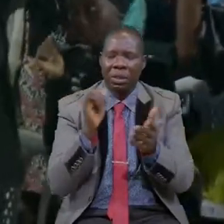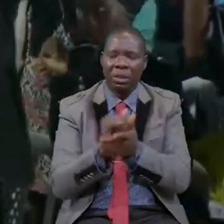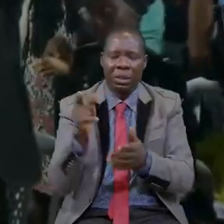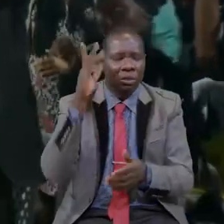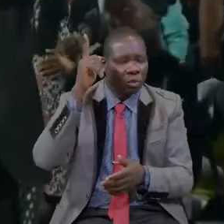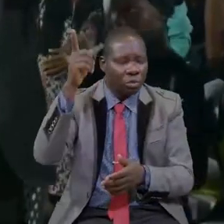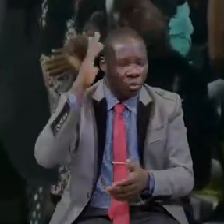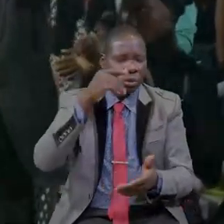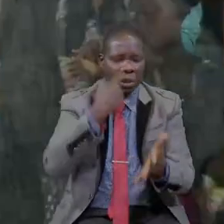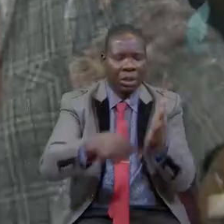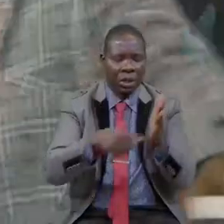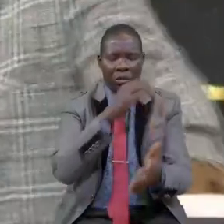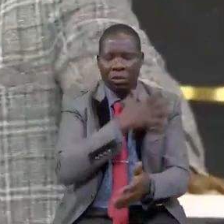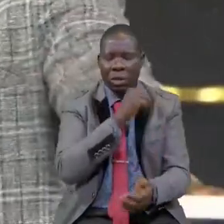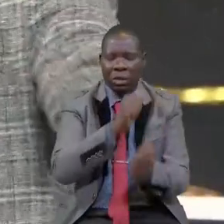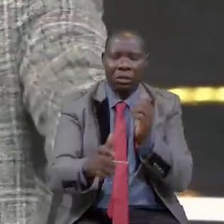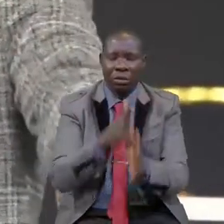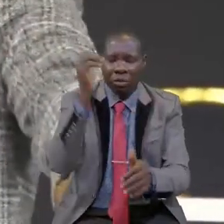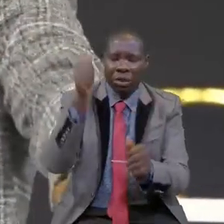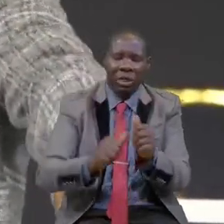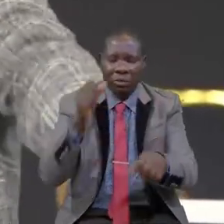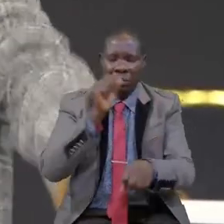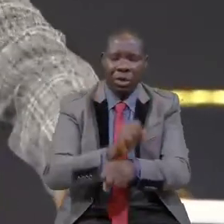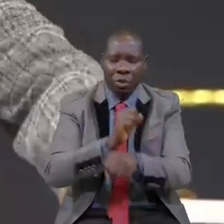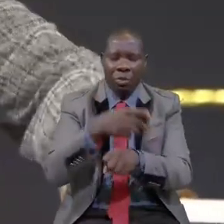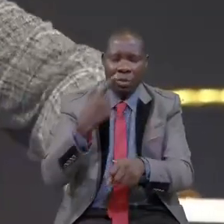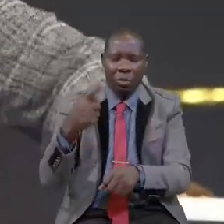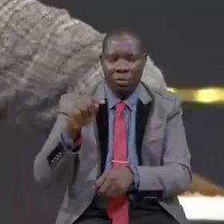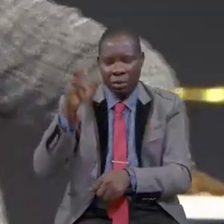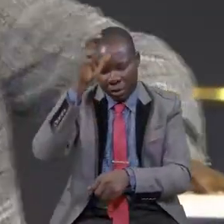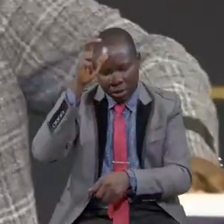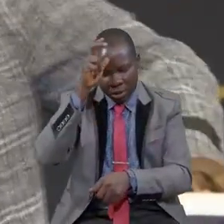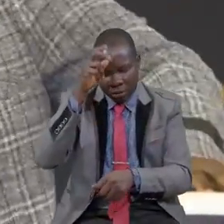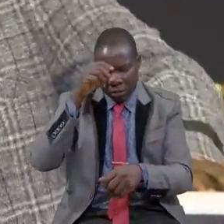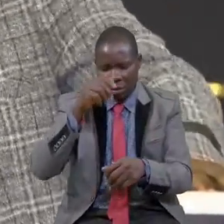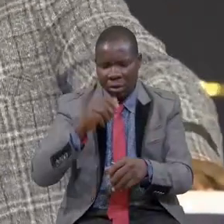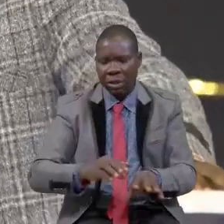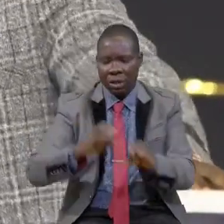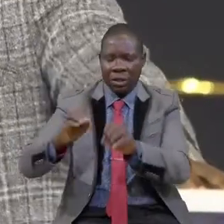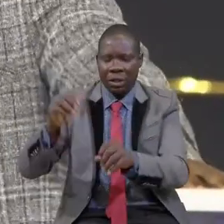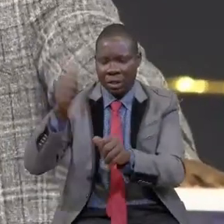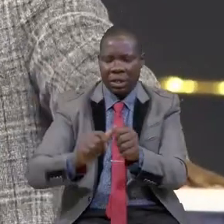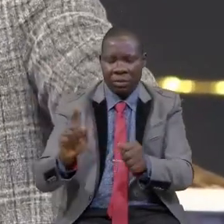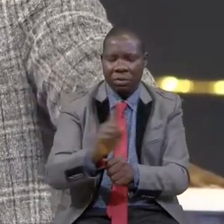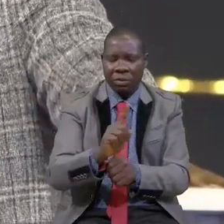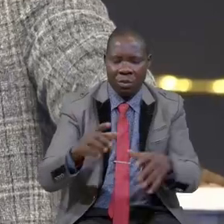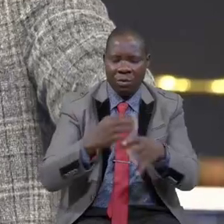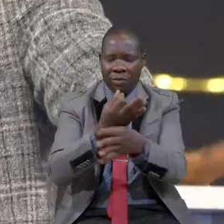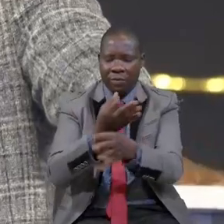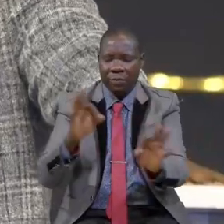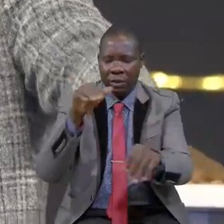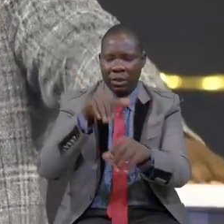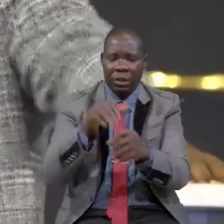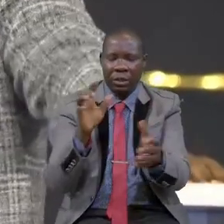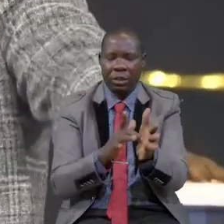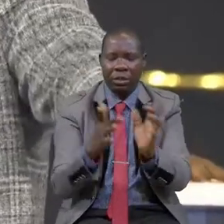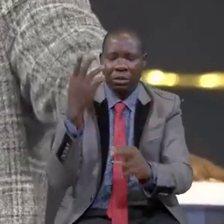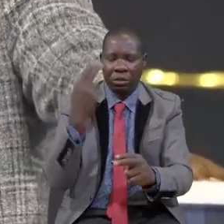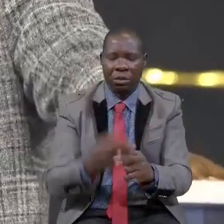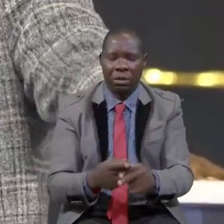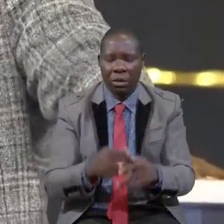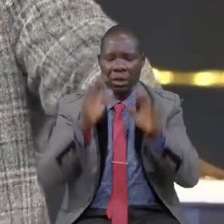tu annules et détruises toutes les œuvres du diable. Affranchis tout le monde.